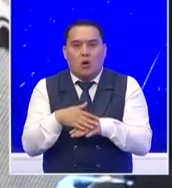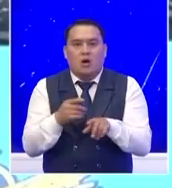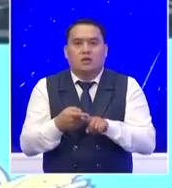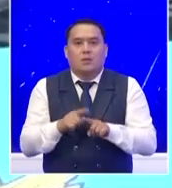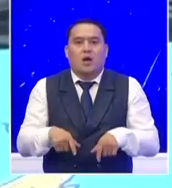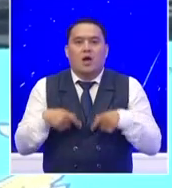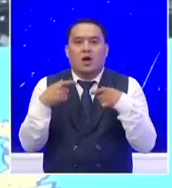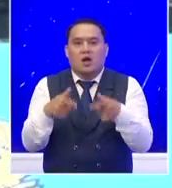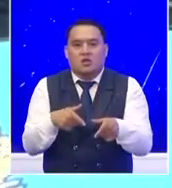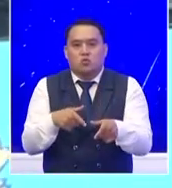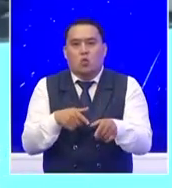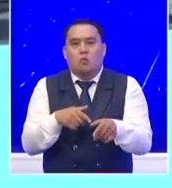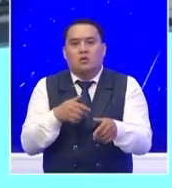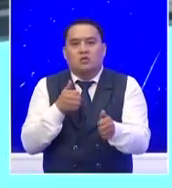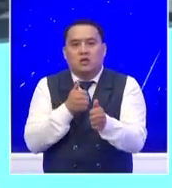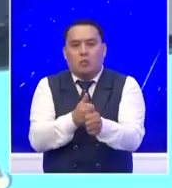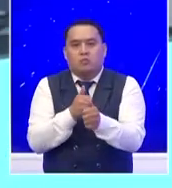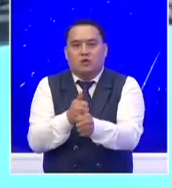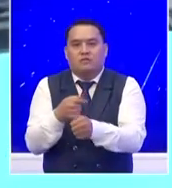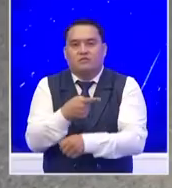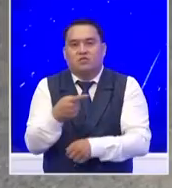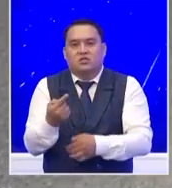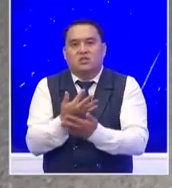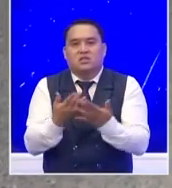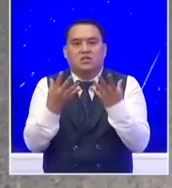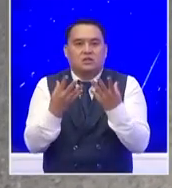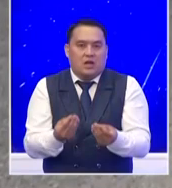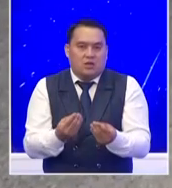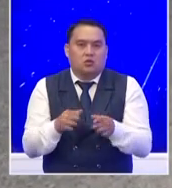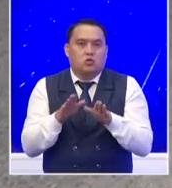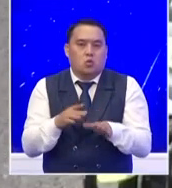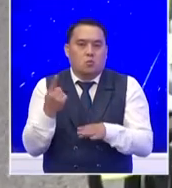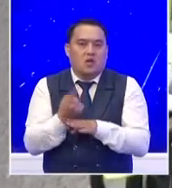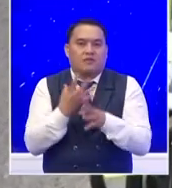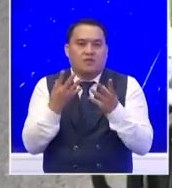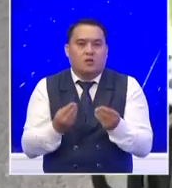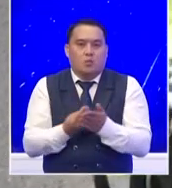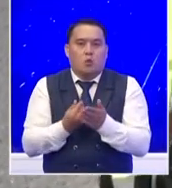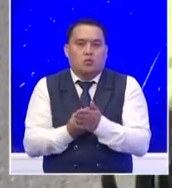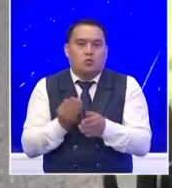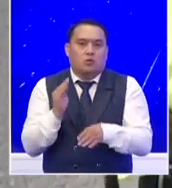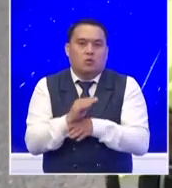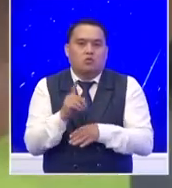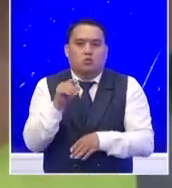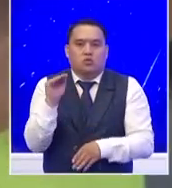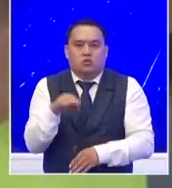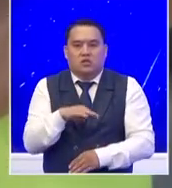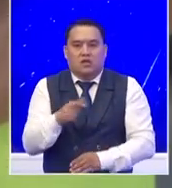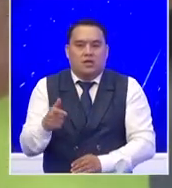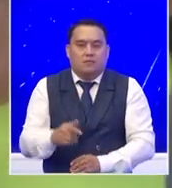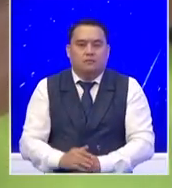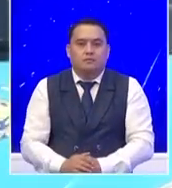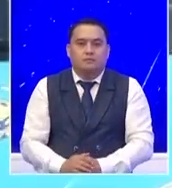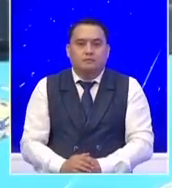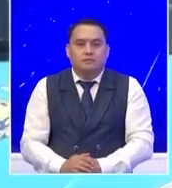этап охоты за неплательщиками будет проходить в течение нескольких дней. Только за первый день бюджет пополнился сотнями тысяч тенге.